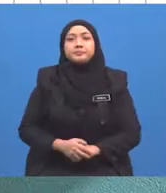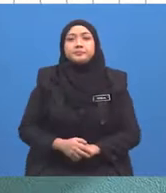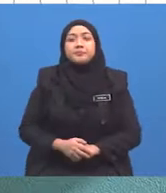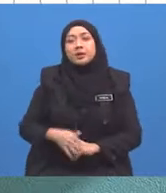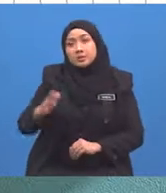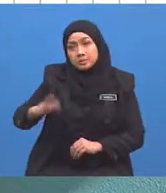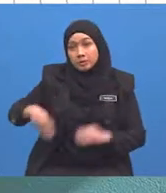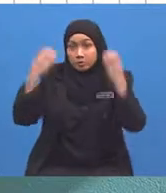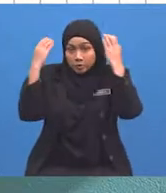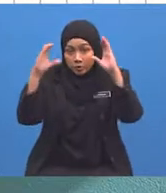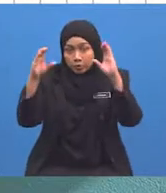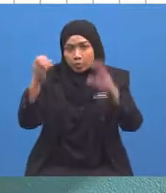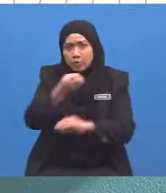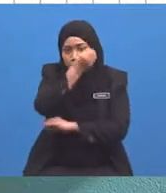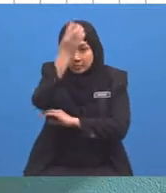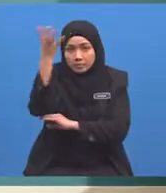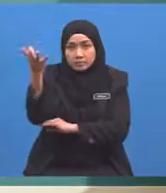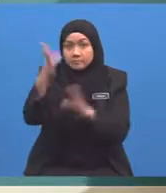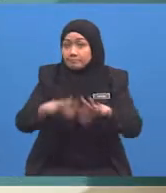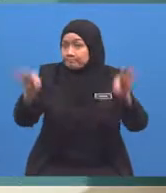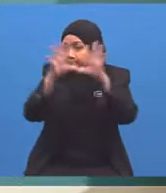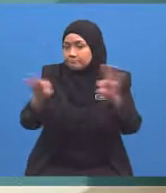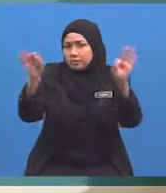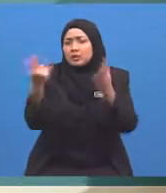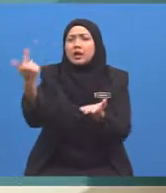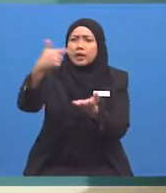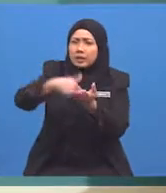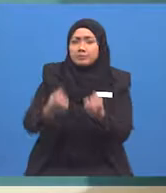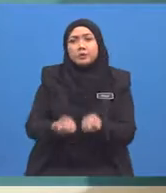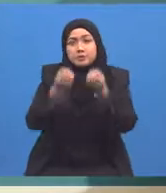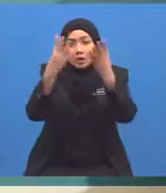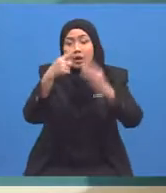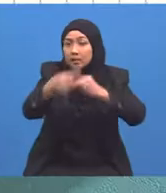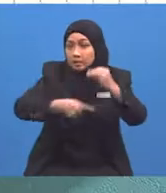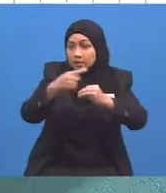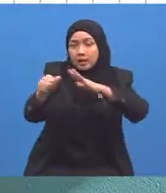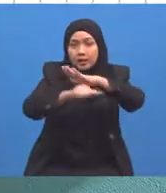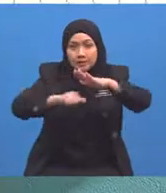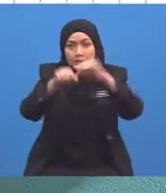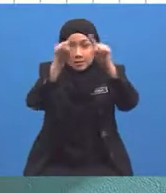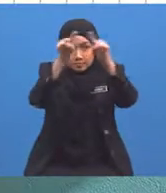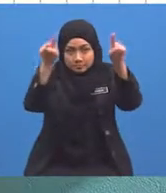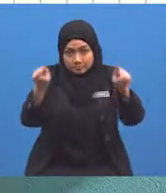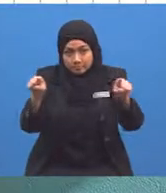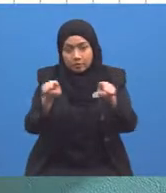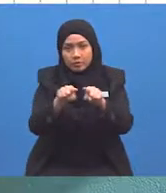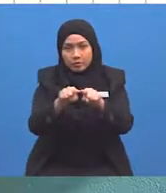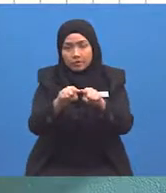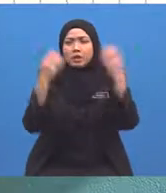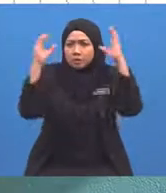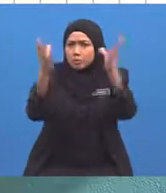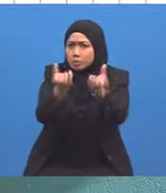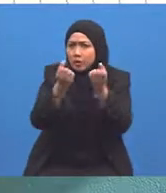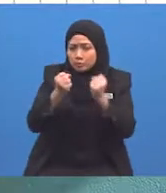cikgu ceritakan lebih lanjut mengenai asas poligon, cikgu nak tanya